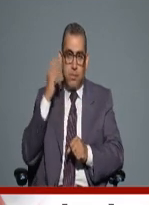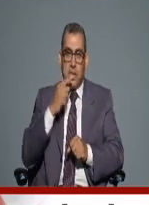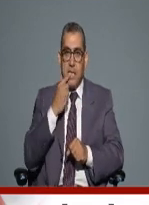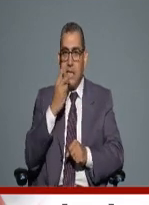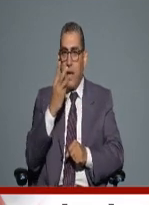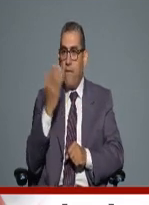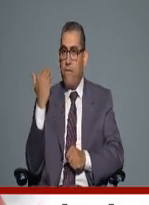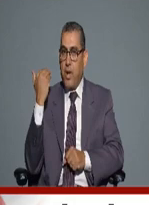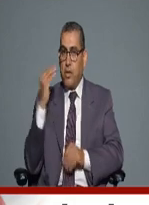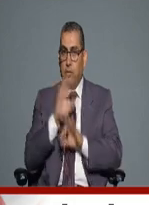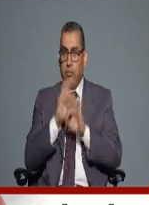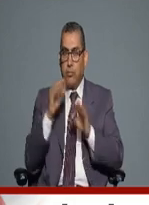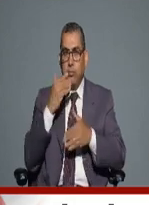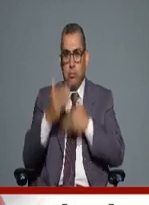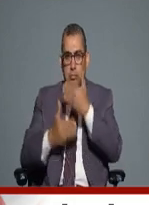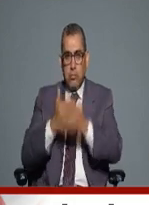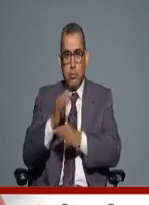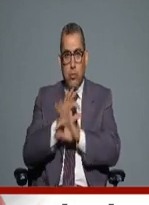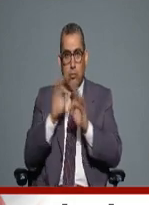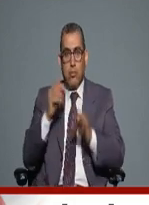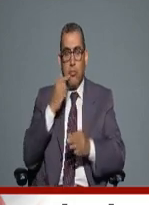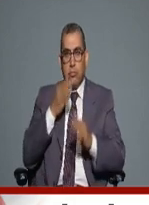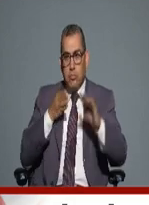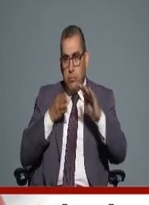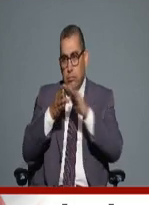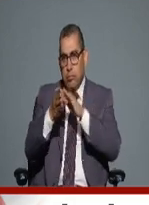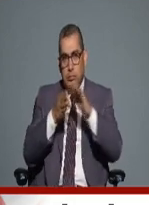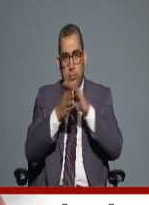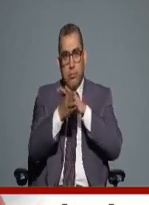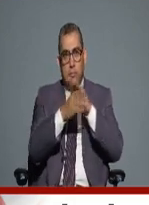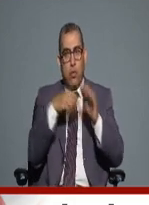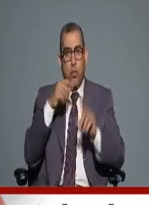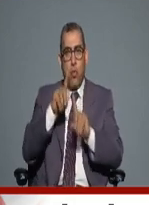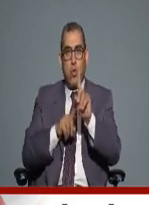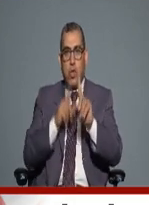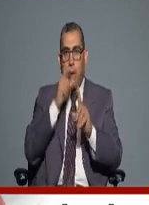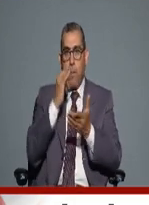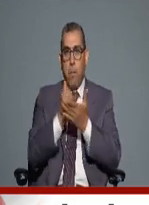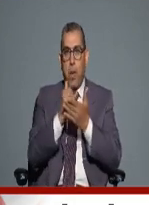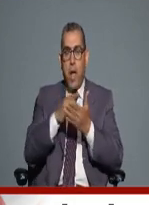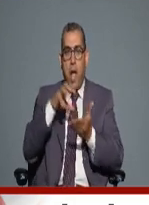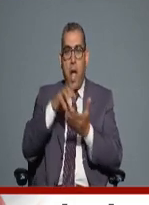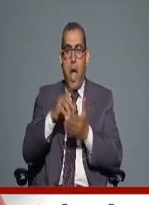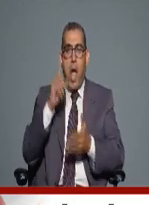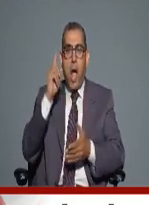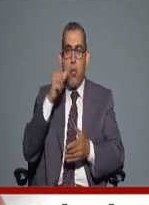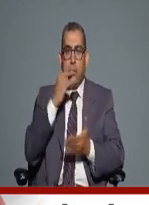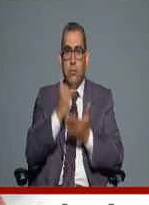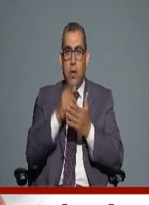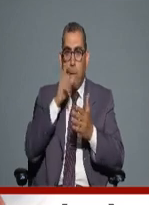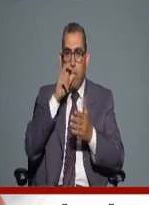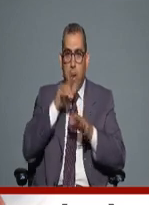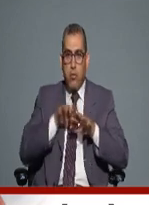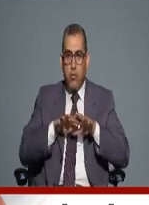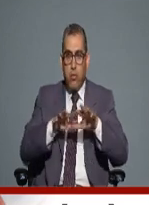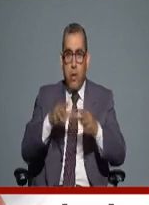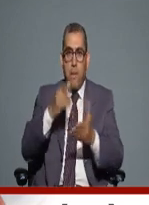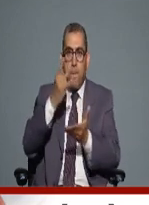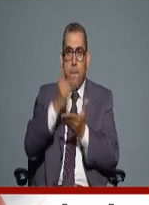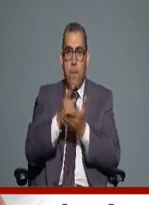السابقة، بنصل إلى القلب النابض لوزارة الموارد المائية والري أو لمنظومة الري، وهي محطات